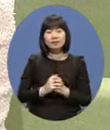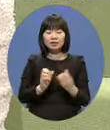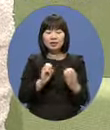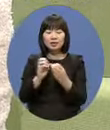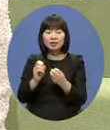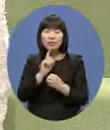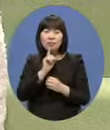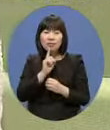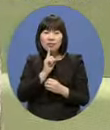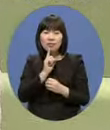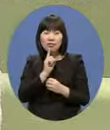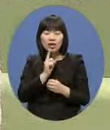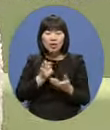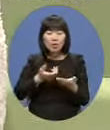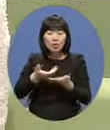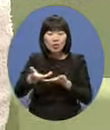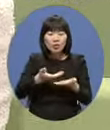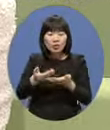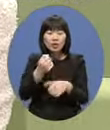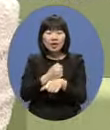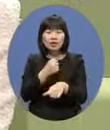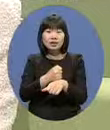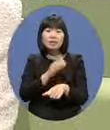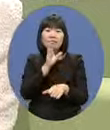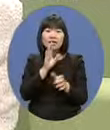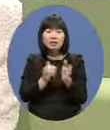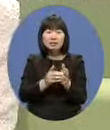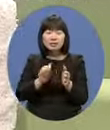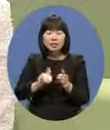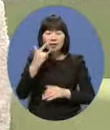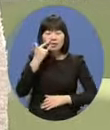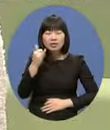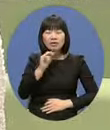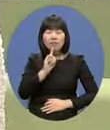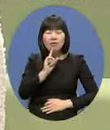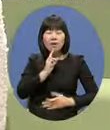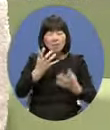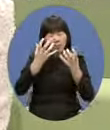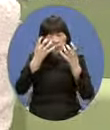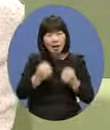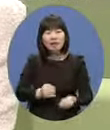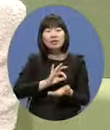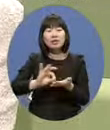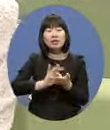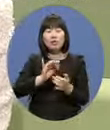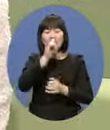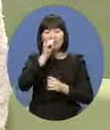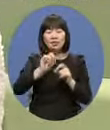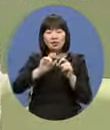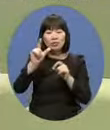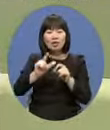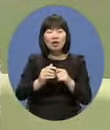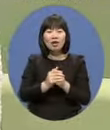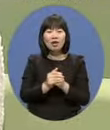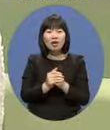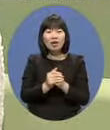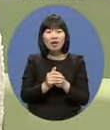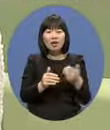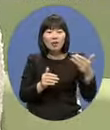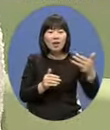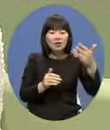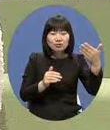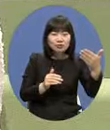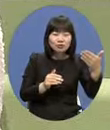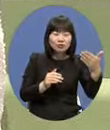말이 이렇게 서로 이렇게 오고 가야 되는데 부모님들이 말은 엄청 많이 하십니다 근데 거의 한 뭐 팔 구화를 이제 본인들이